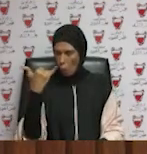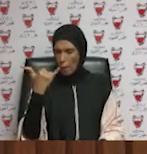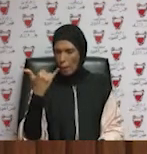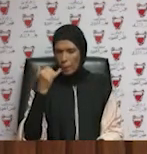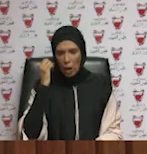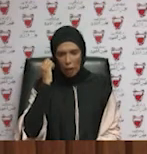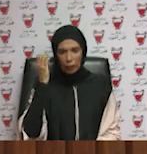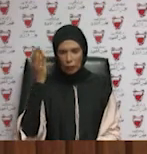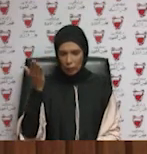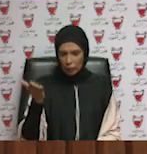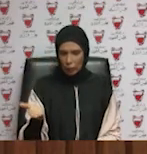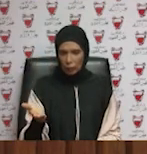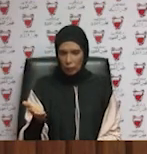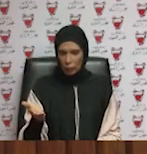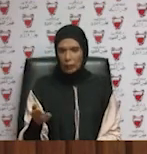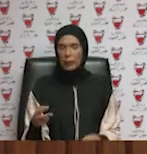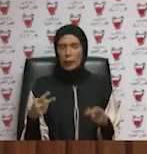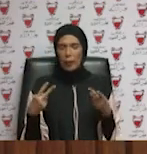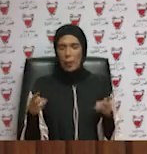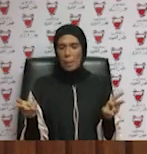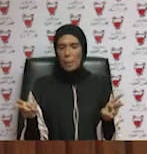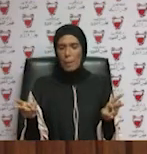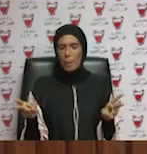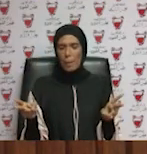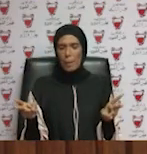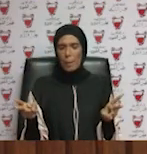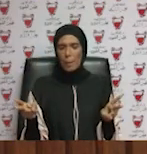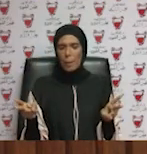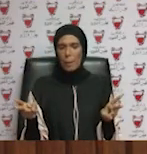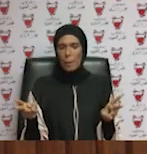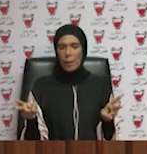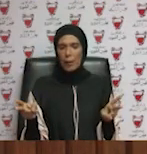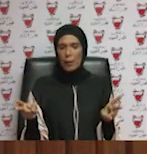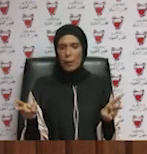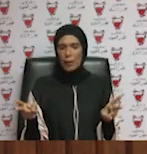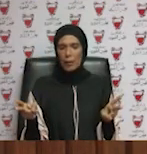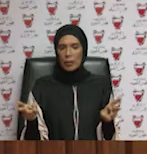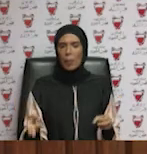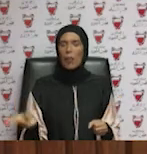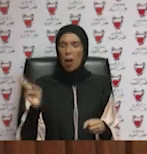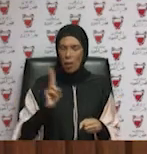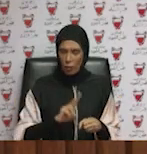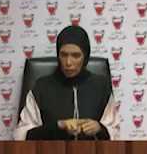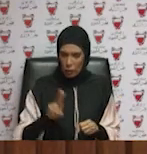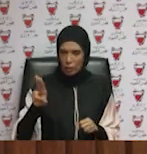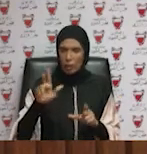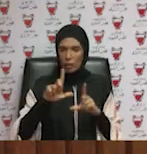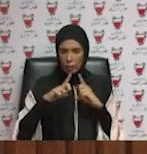أقترح أخوان إذا كان توافقوني هذا، أن يعود التقرير إلى